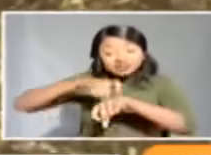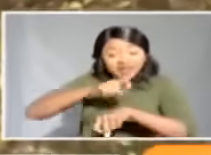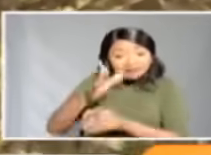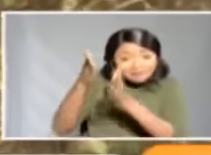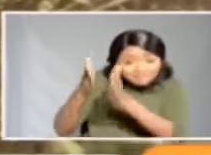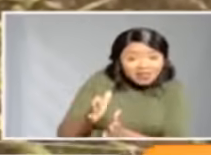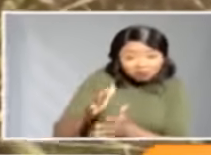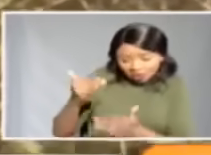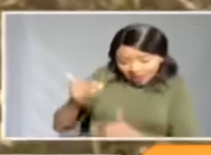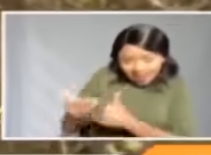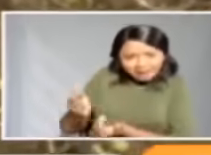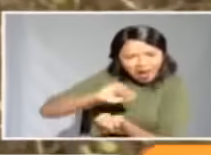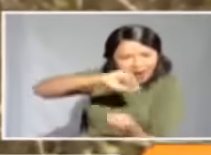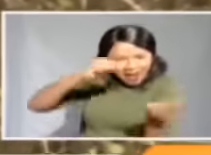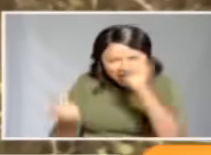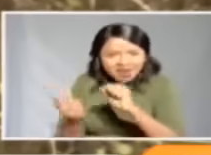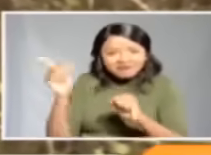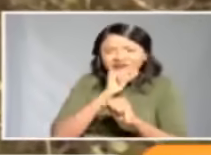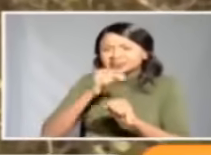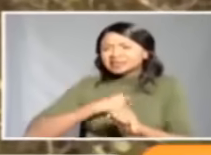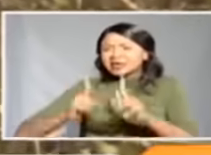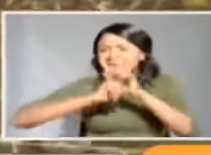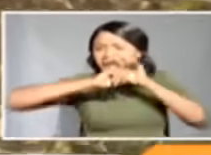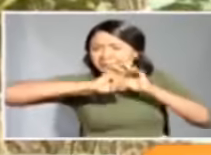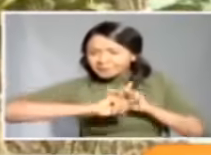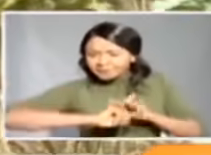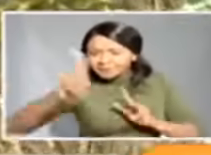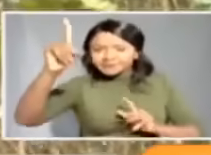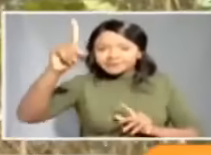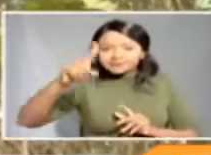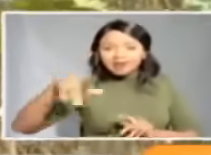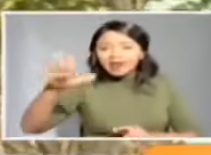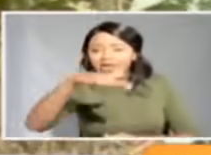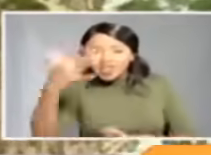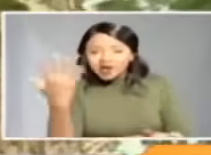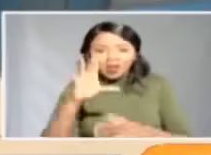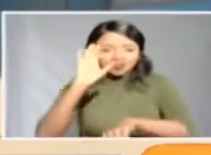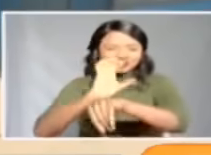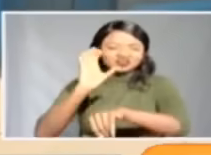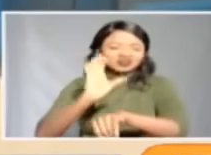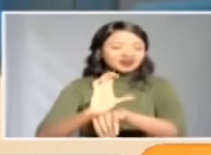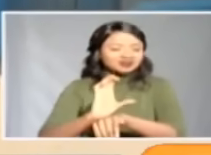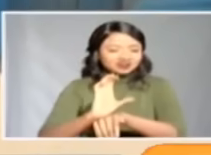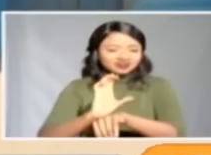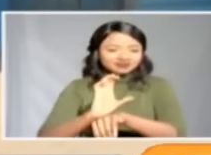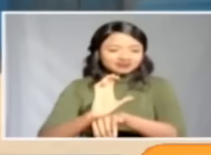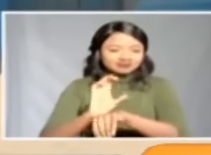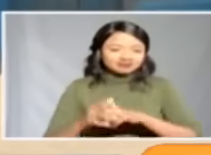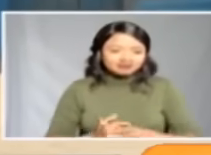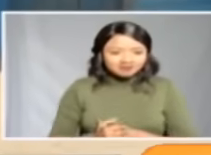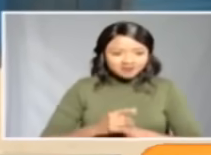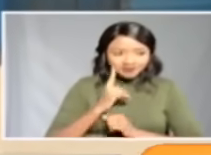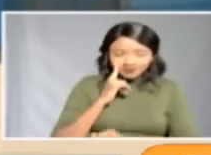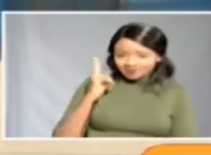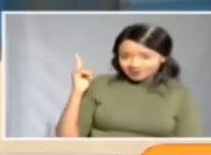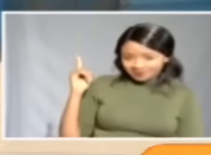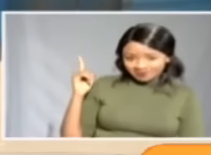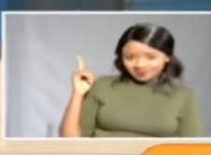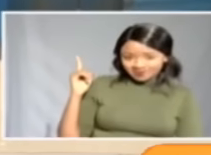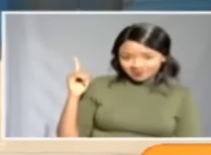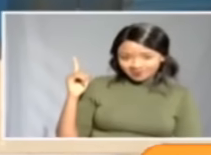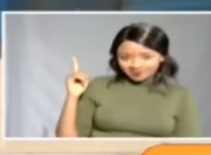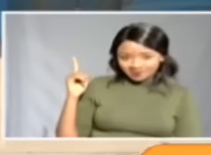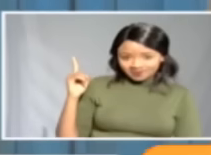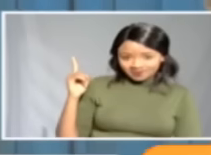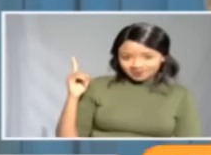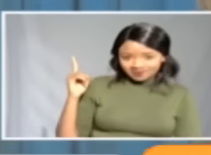kitendo yake, alipanda na huku juu akielekea kwa kanisa. Ni barabara inayokuelekeza katika kanisa hili la